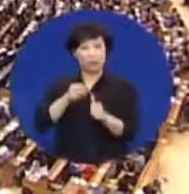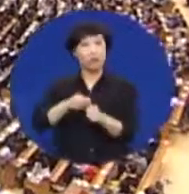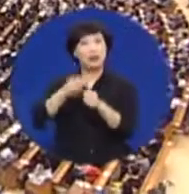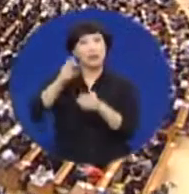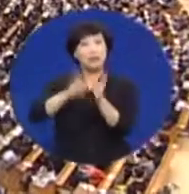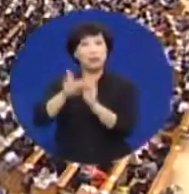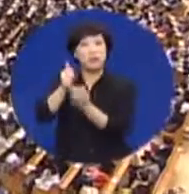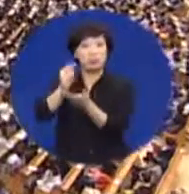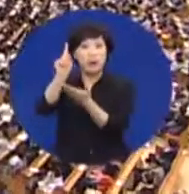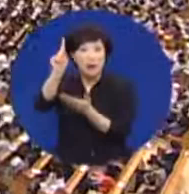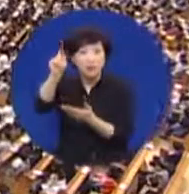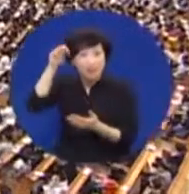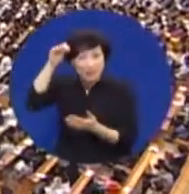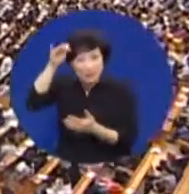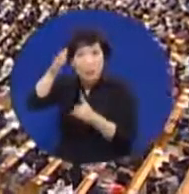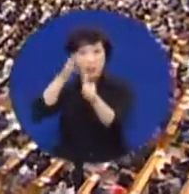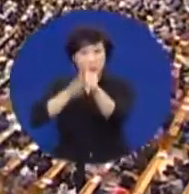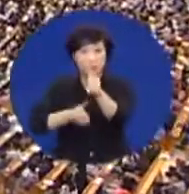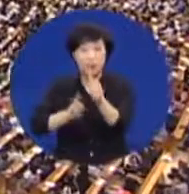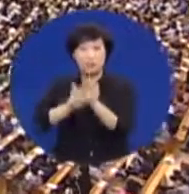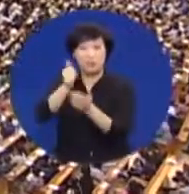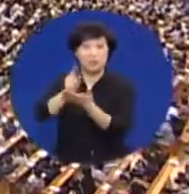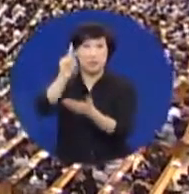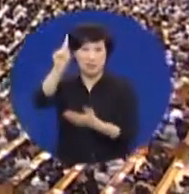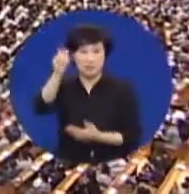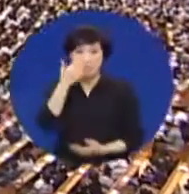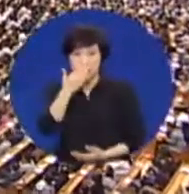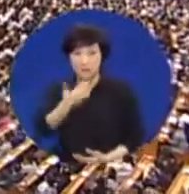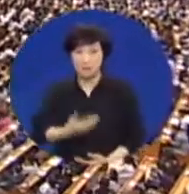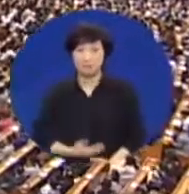예수밖에 없다. 예수밖에 없다.